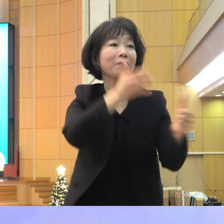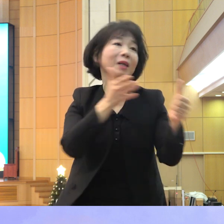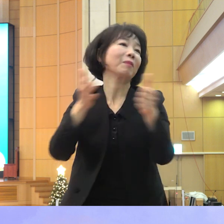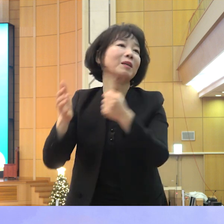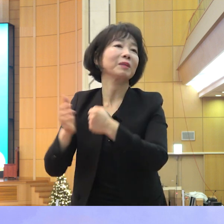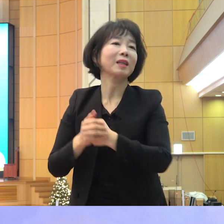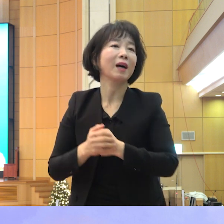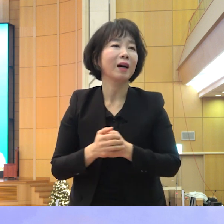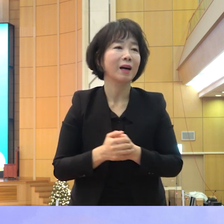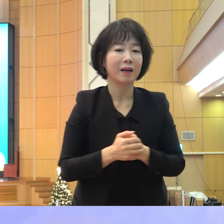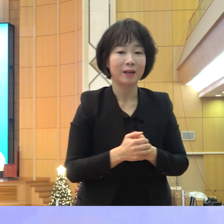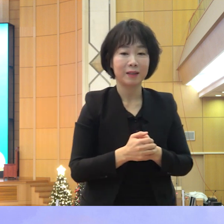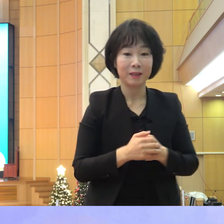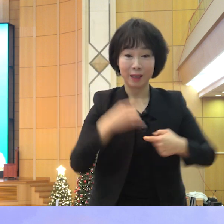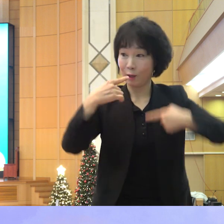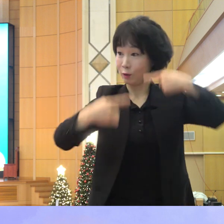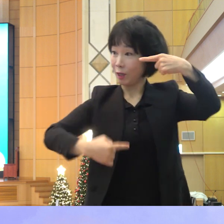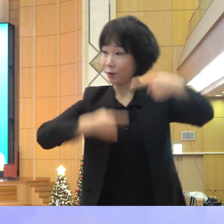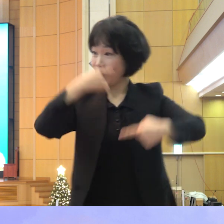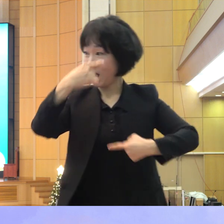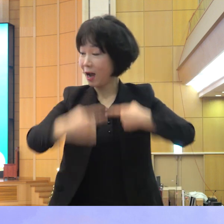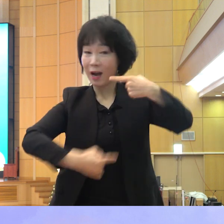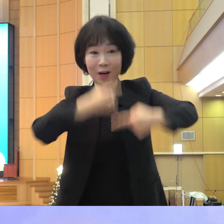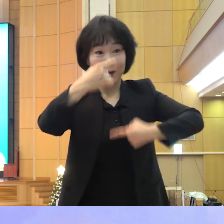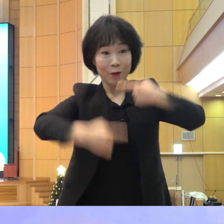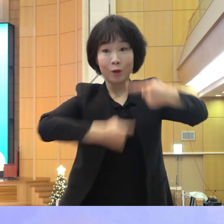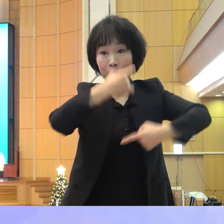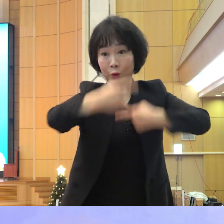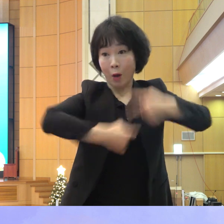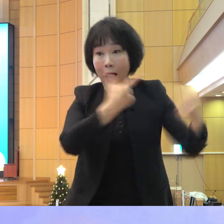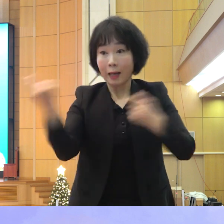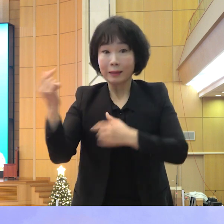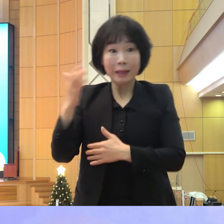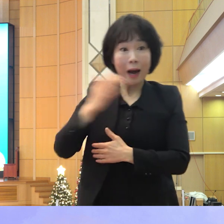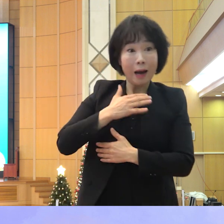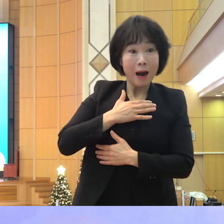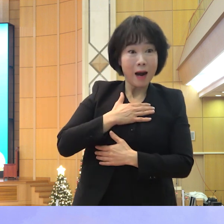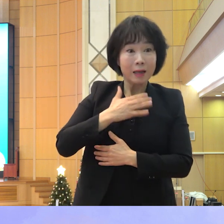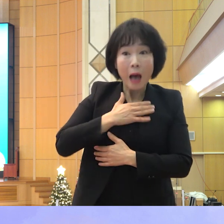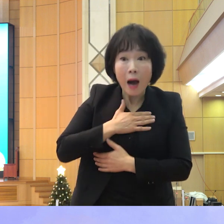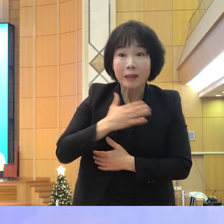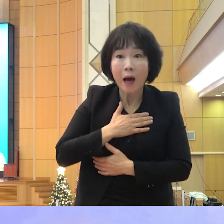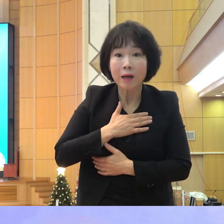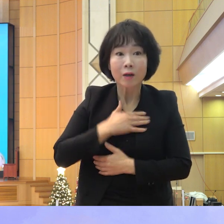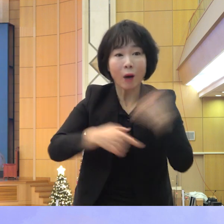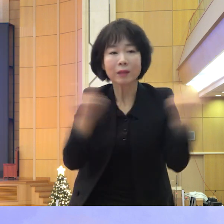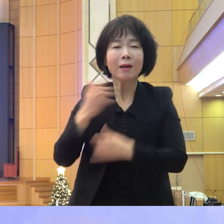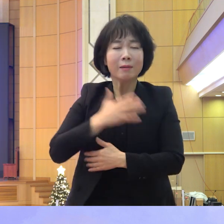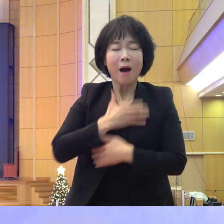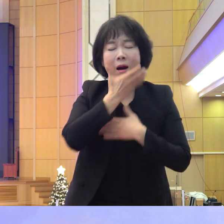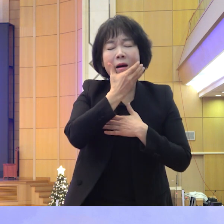옆에 분들에게 서로 인사하겠습니다. 우리는 복 있는 사람입니다.